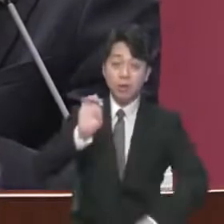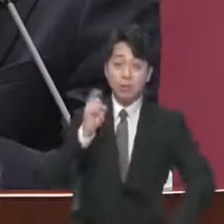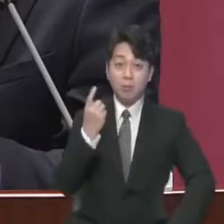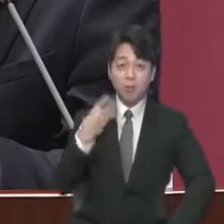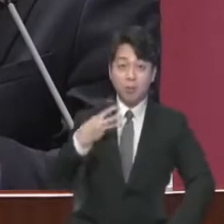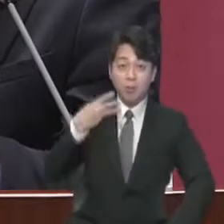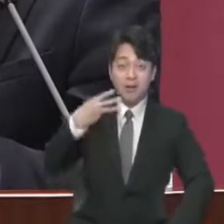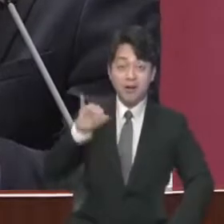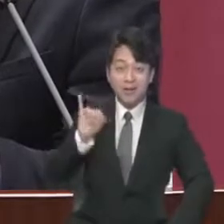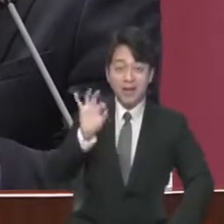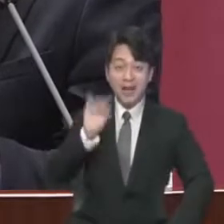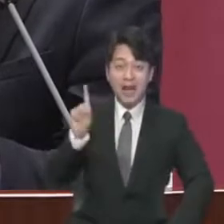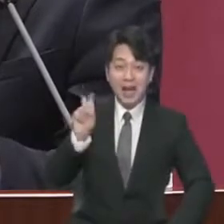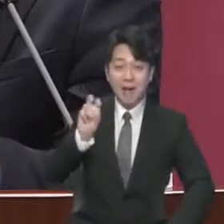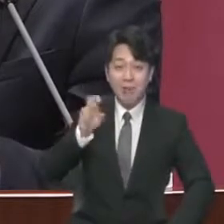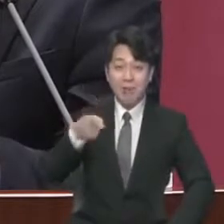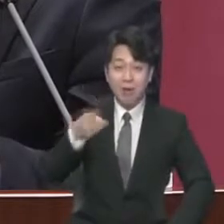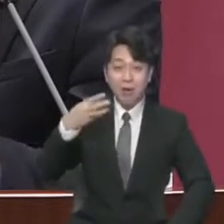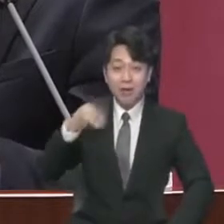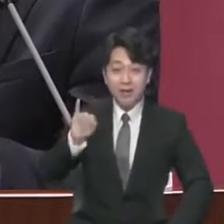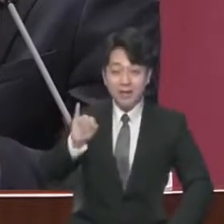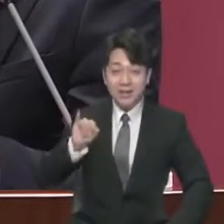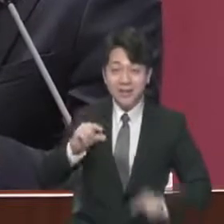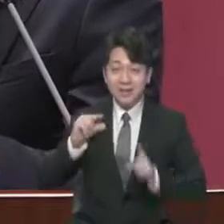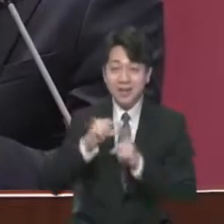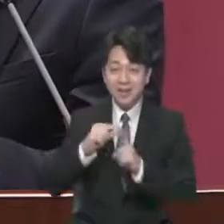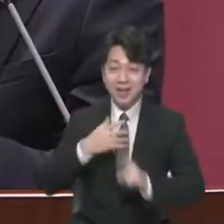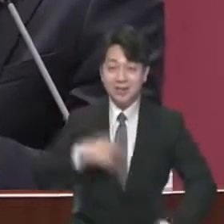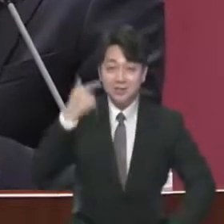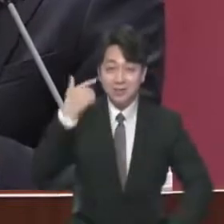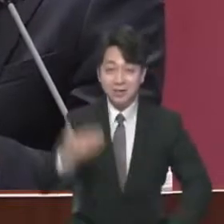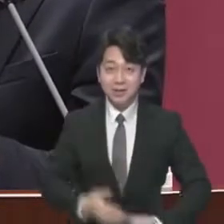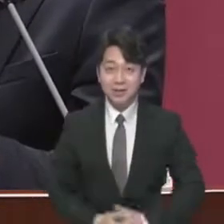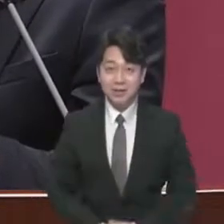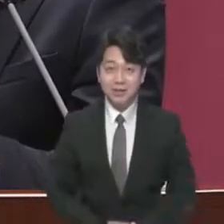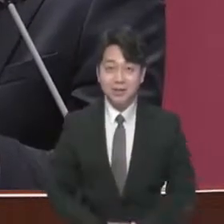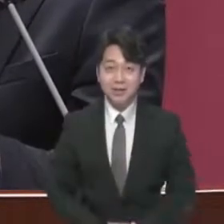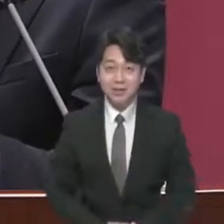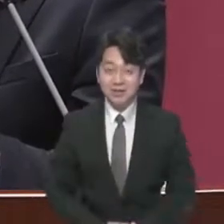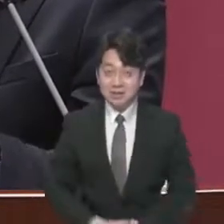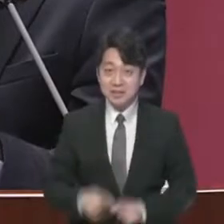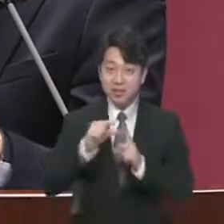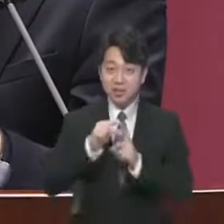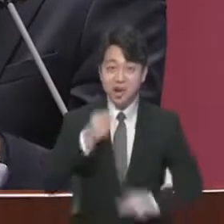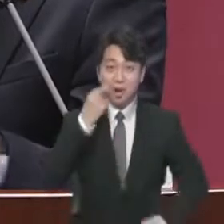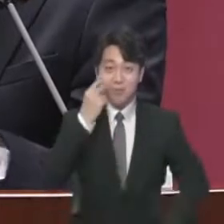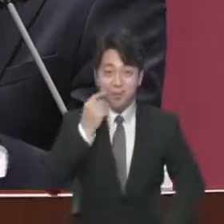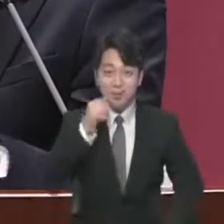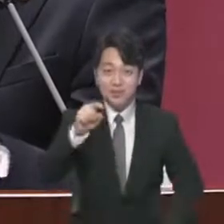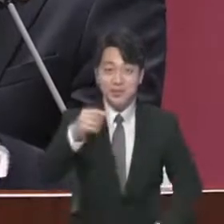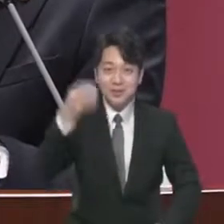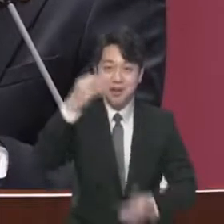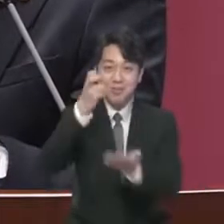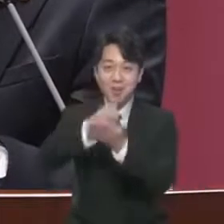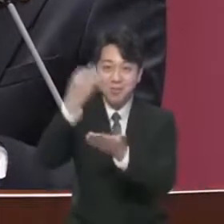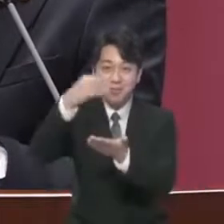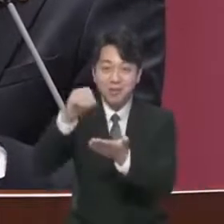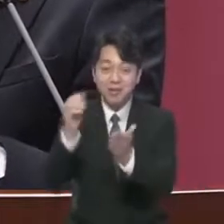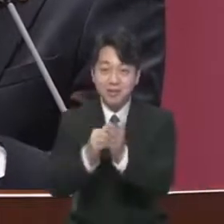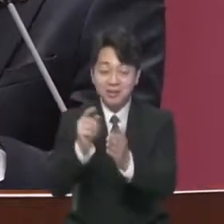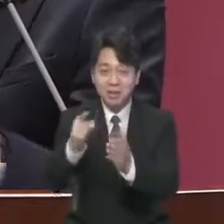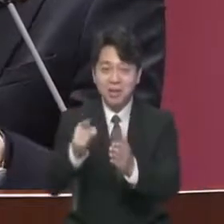들어는 봤습니다만 뭐 자세히 미국 일부 주에서는 합법화 되기도 했다고 하는데 그 두 사람 이상을 동시에 사랑하는 하나는 뭐